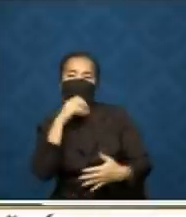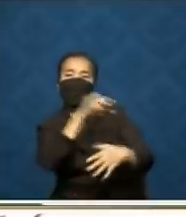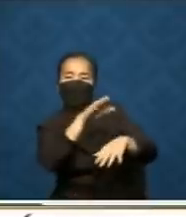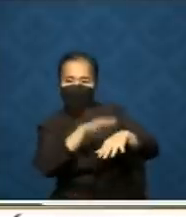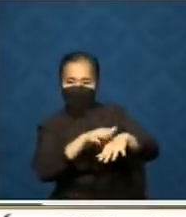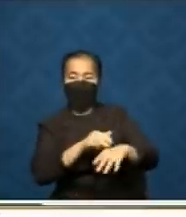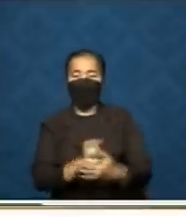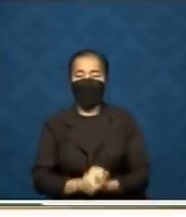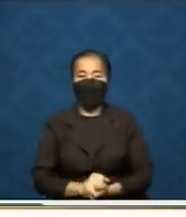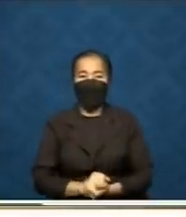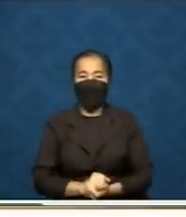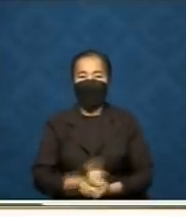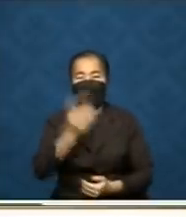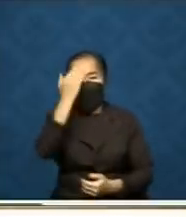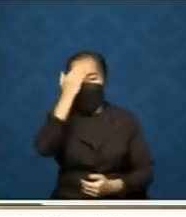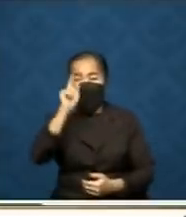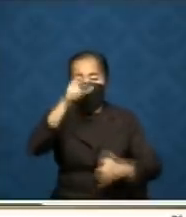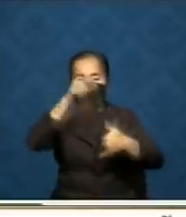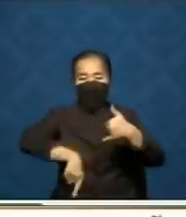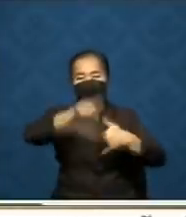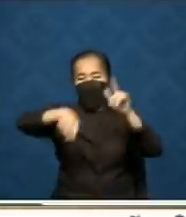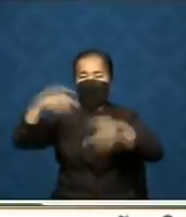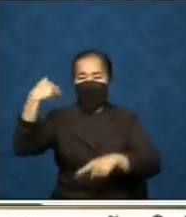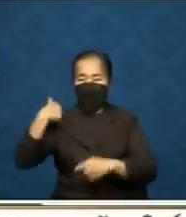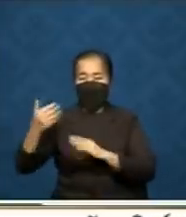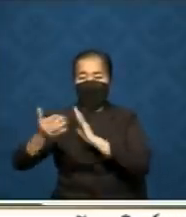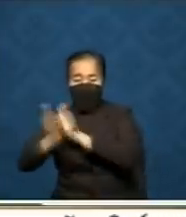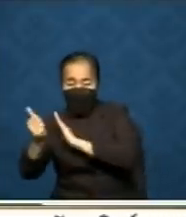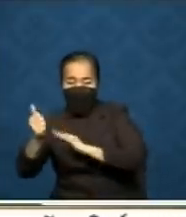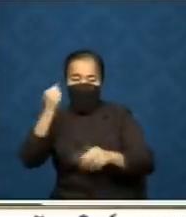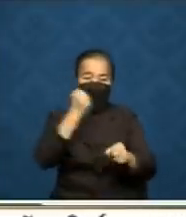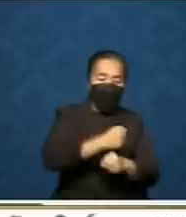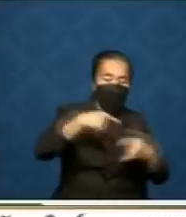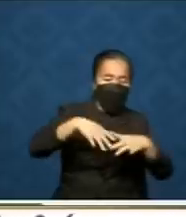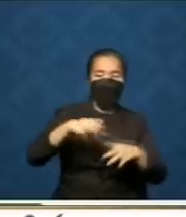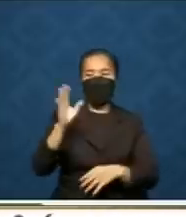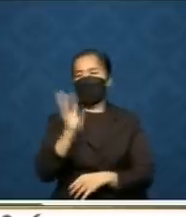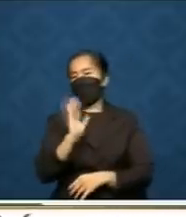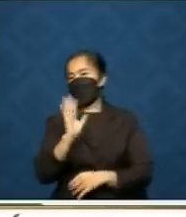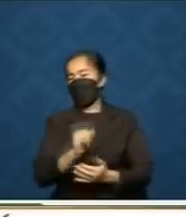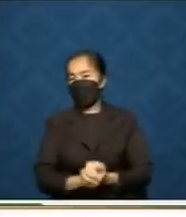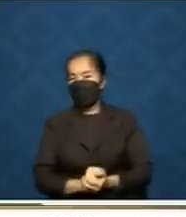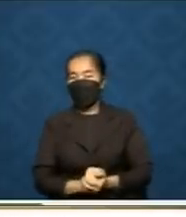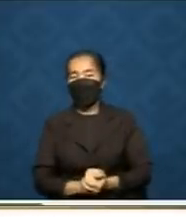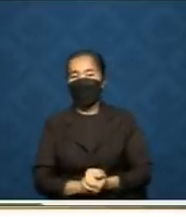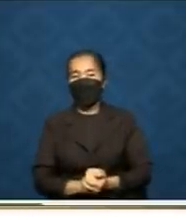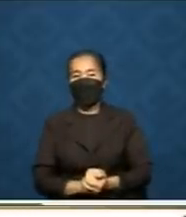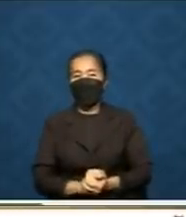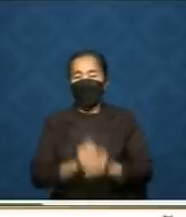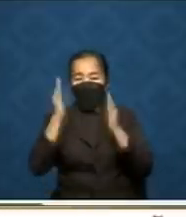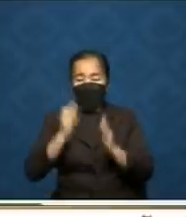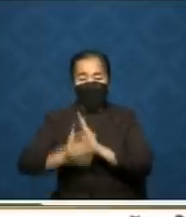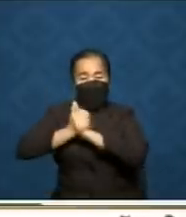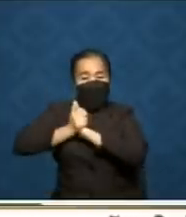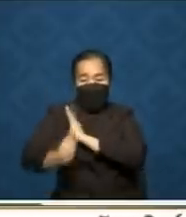ครับถ้าคนเราไม่ใช่เก่งอย่างแล้วมาทำอย่างนะเจ้าท่านนายกอยู่ฟังผมอยู่ท่านฟังนาคนที่